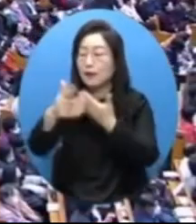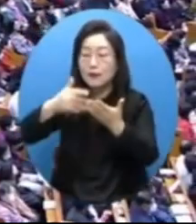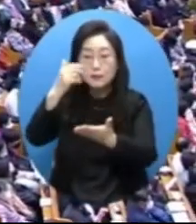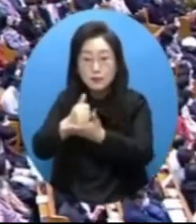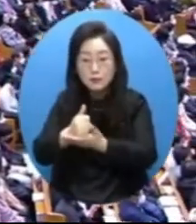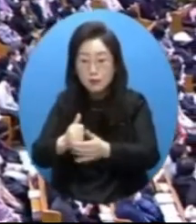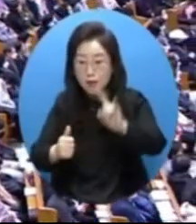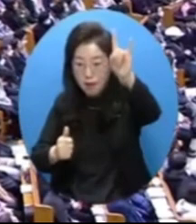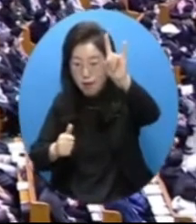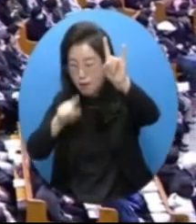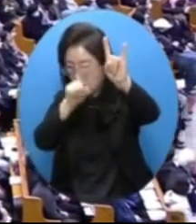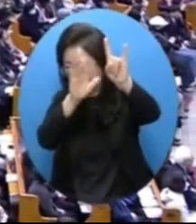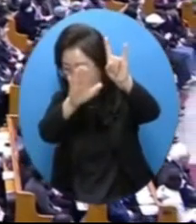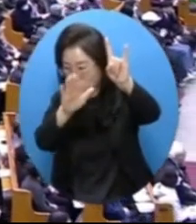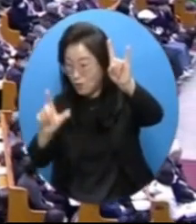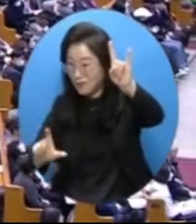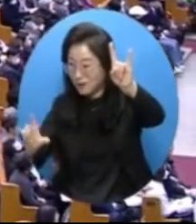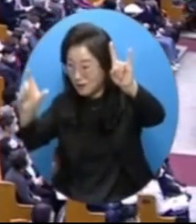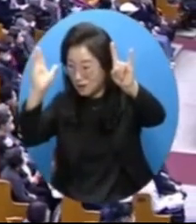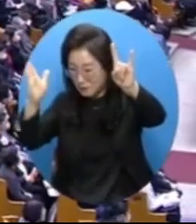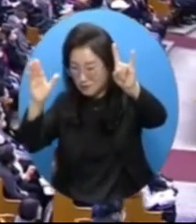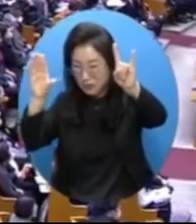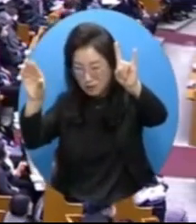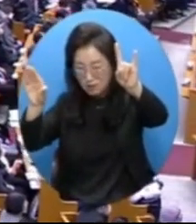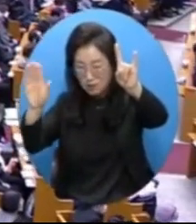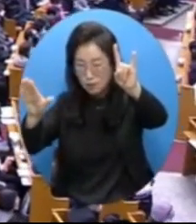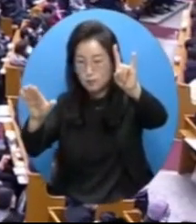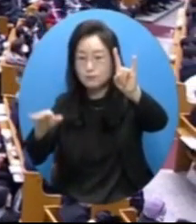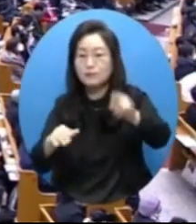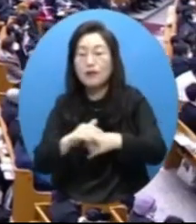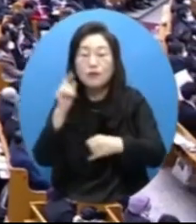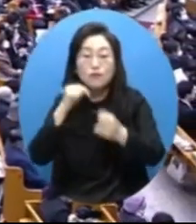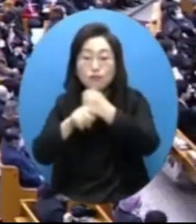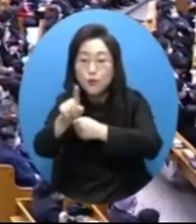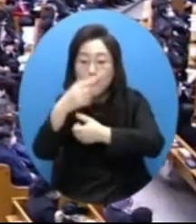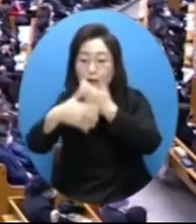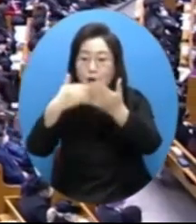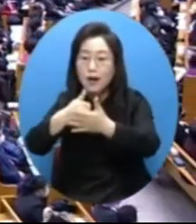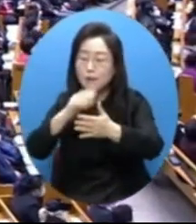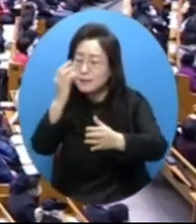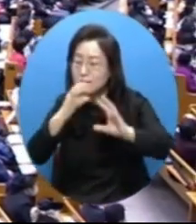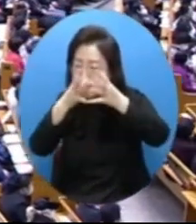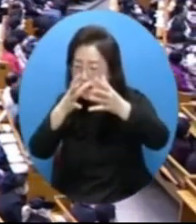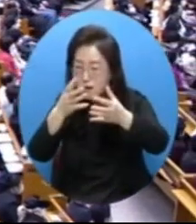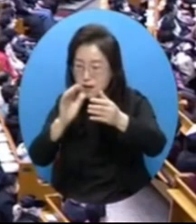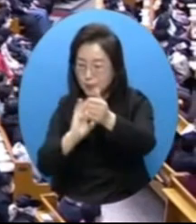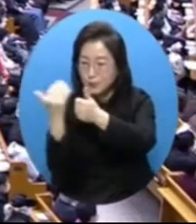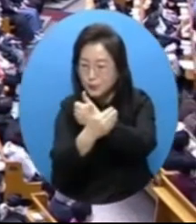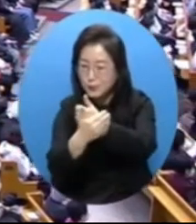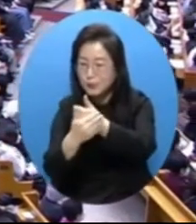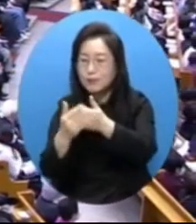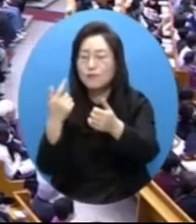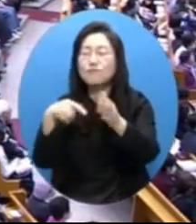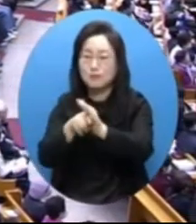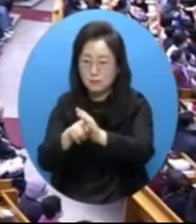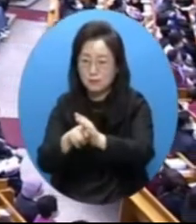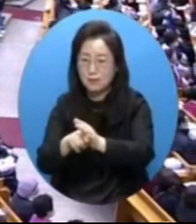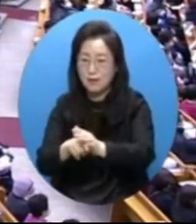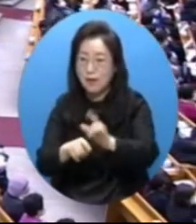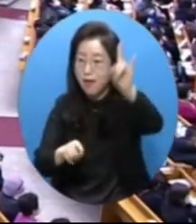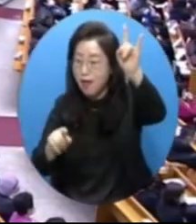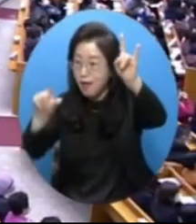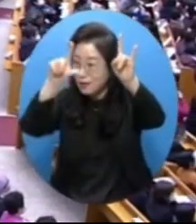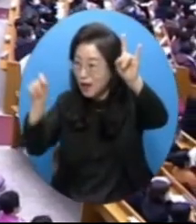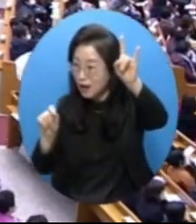해를 멈추고 다른 멈추게 하신 것은 하나님이 이스라엘 위해서 싸우고 계시기 때문인 것입니다 그래서 해와들의